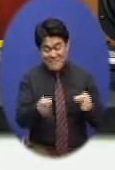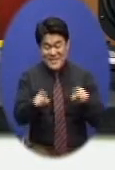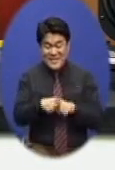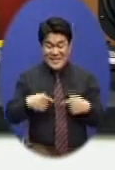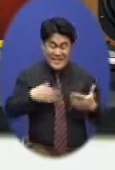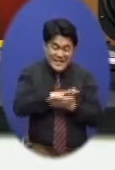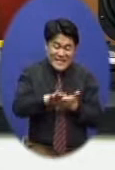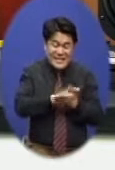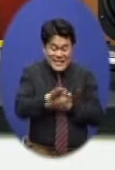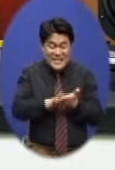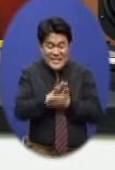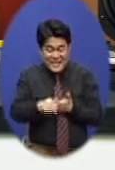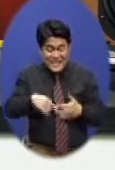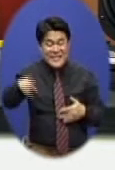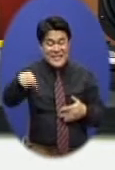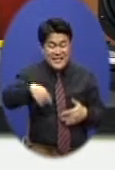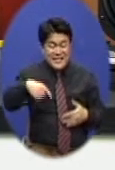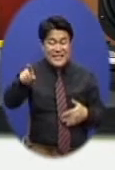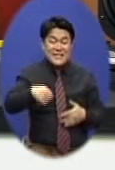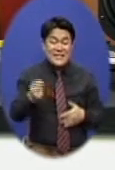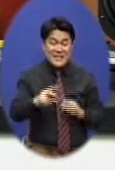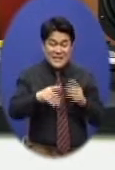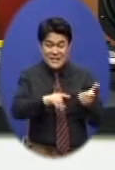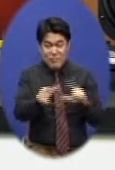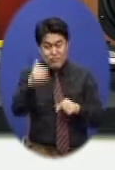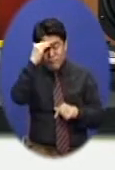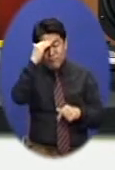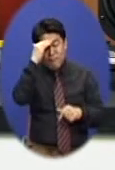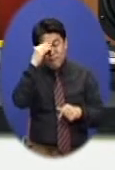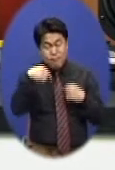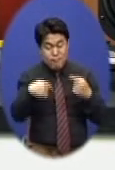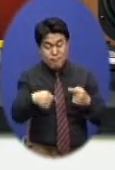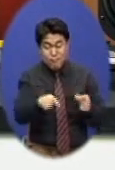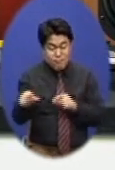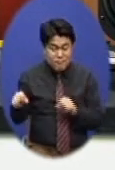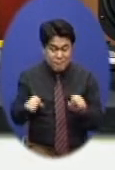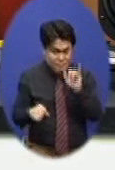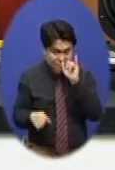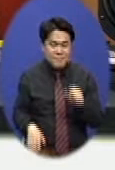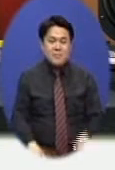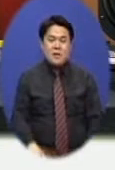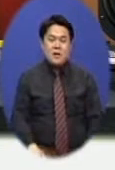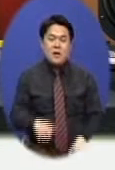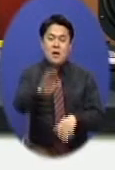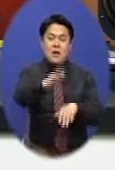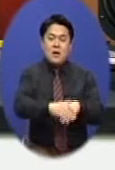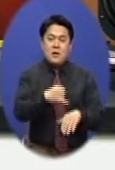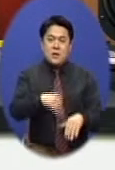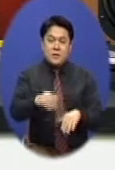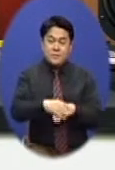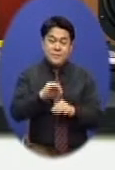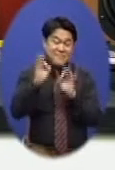놀러도 다니고 네. 이런 저런 또 세상을 함께 한다고요? 네. 네. 자,